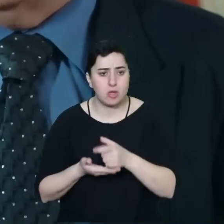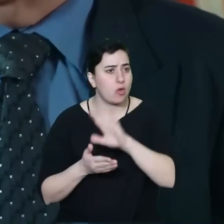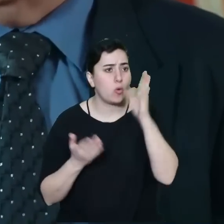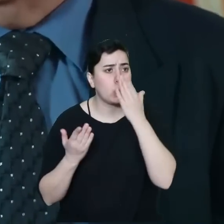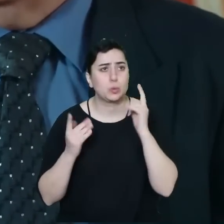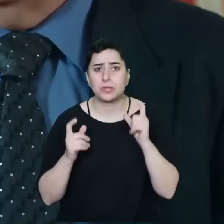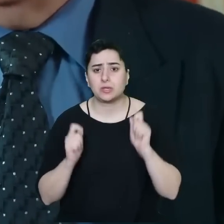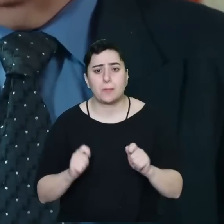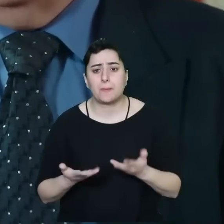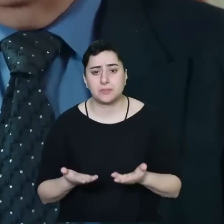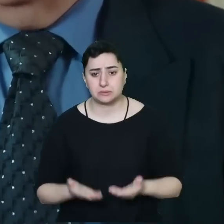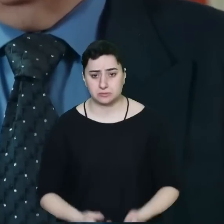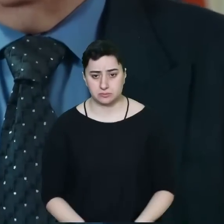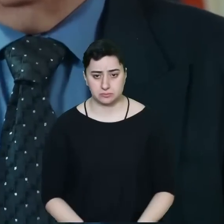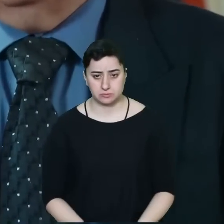nasıl koruyacaksın sen?